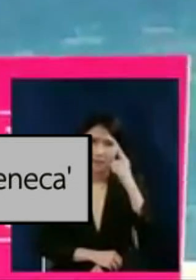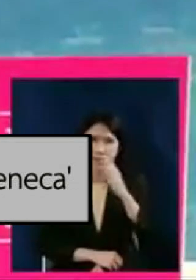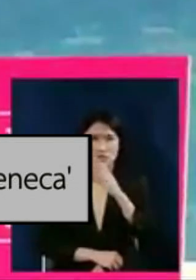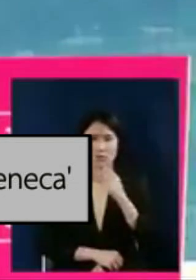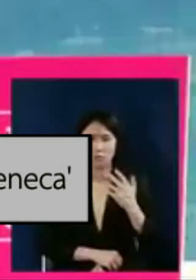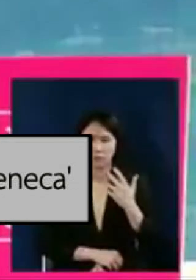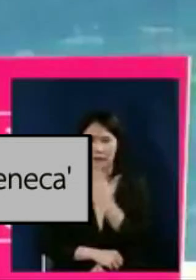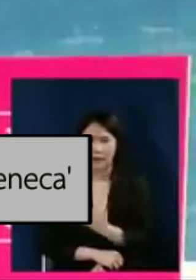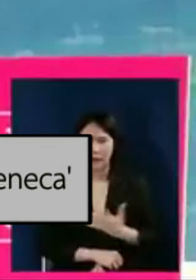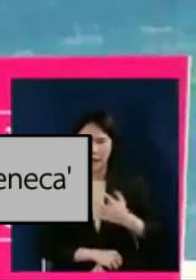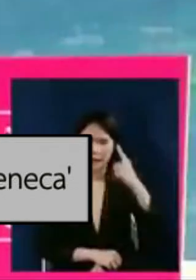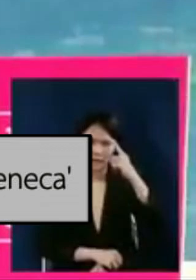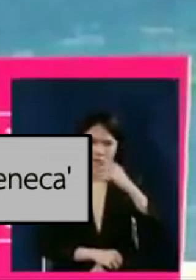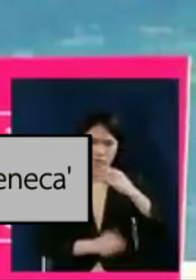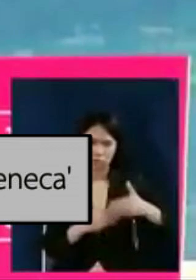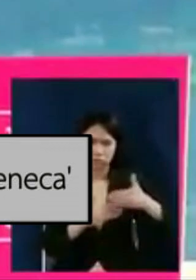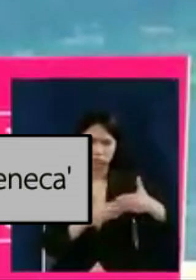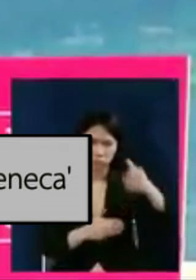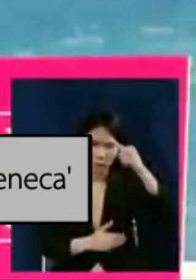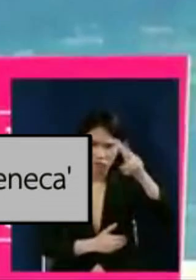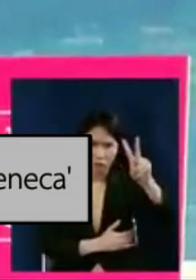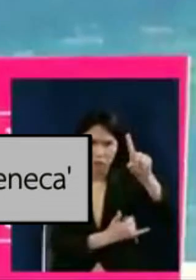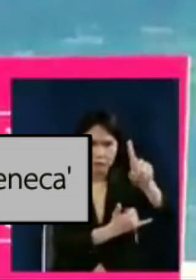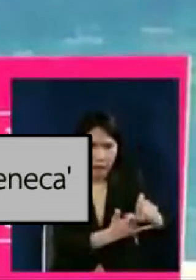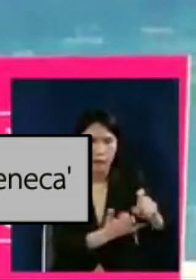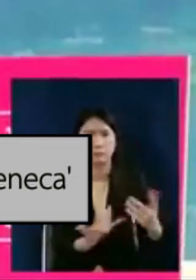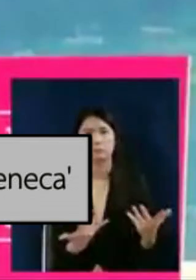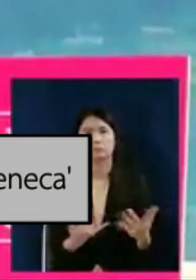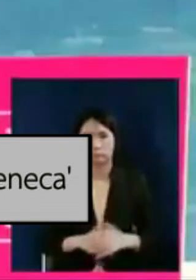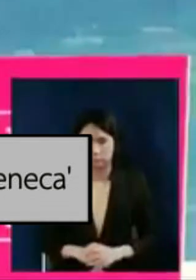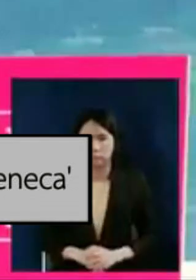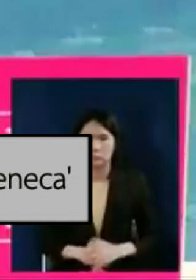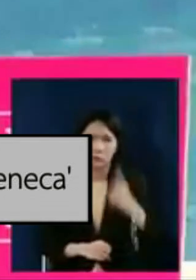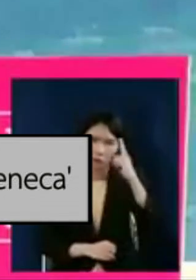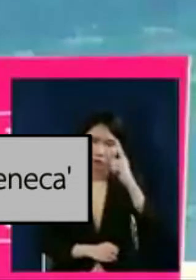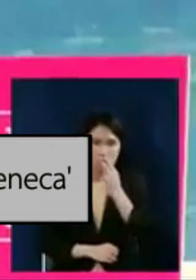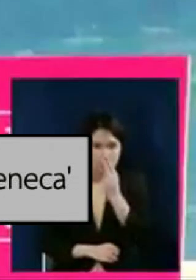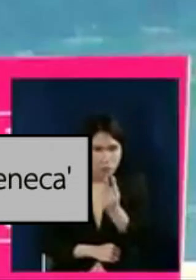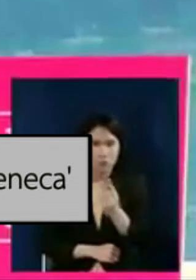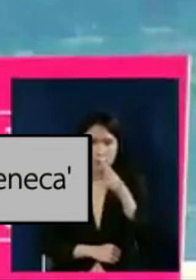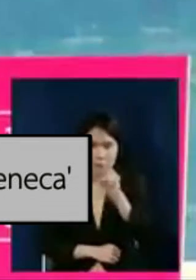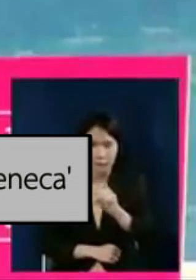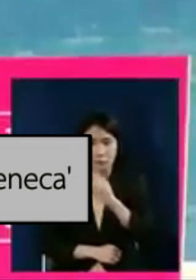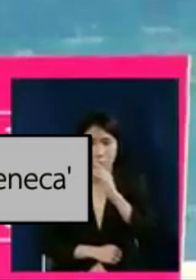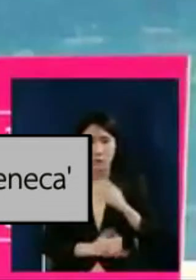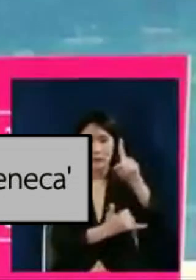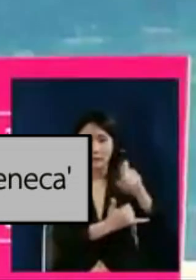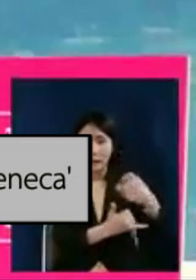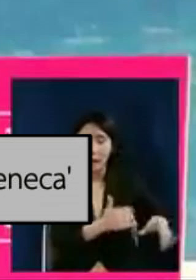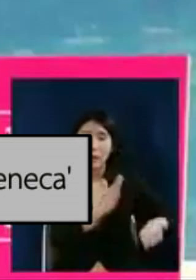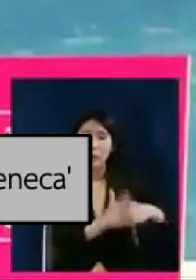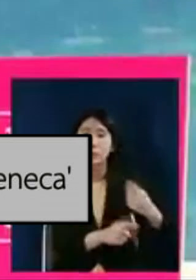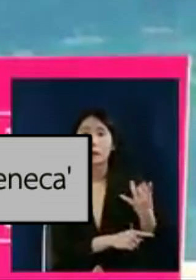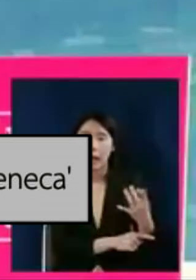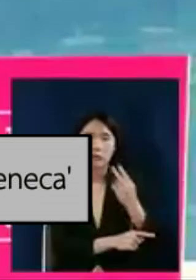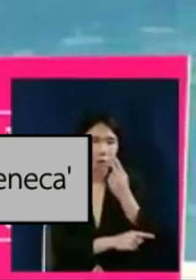เพราะจีบละ 4ไร่ 2วันตายหมู่บ้านแน่นอนก็ต้องมีการพิสูจน์ว่าการเสียชีวิตนั้นเกิดจากอะไร